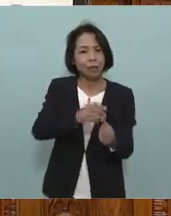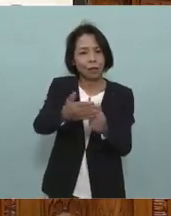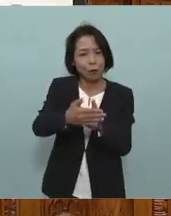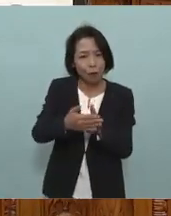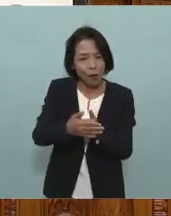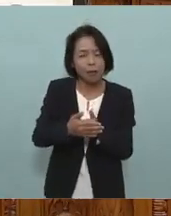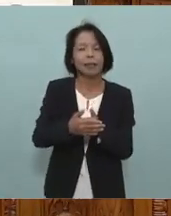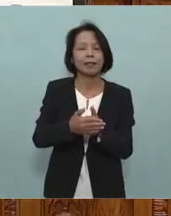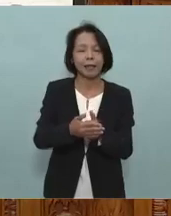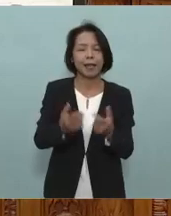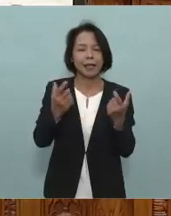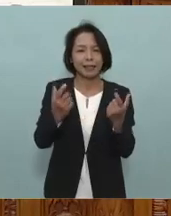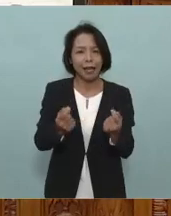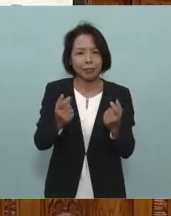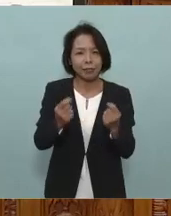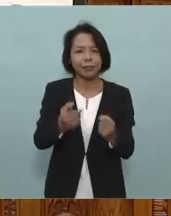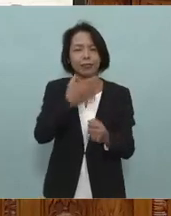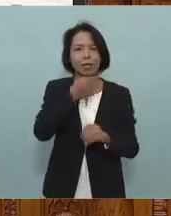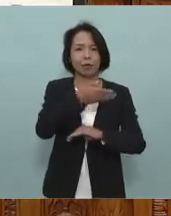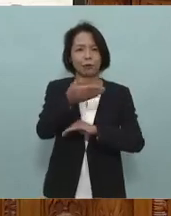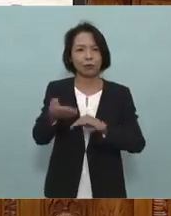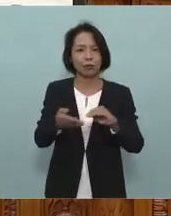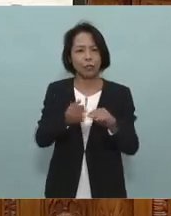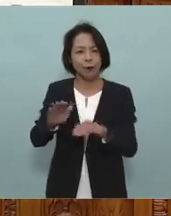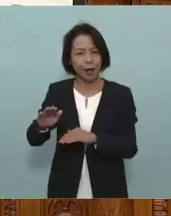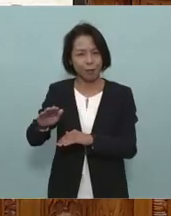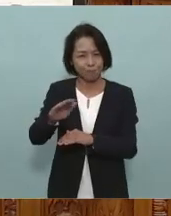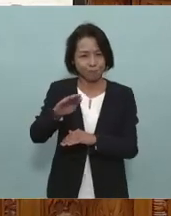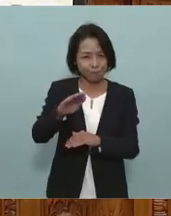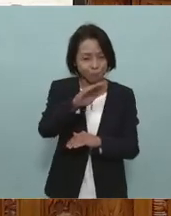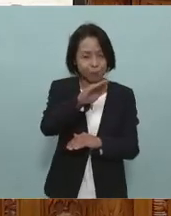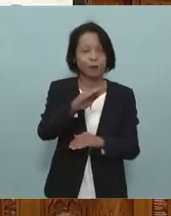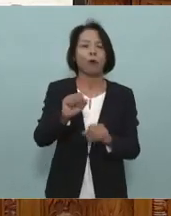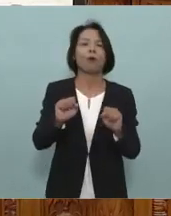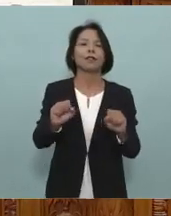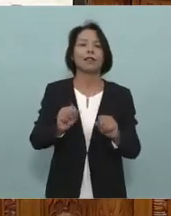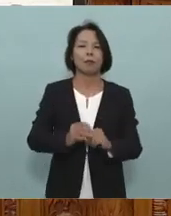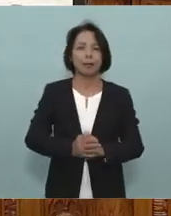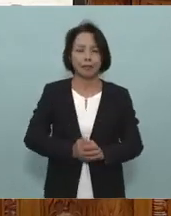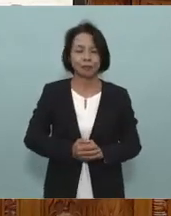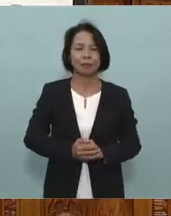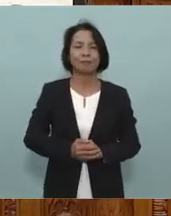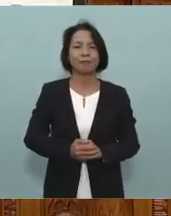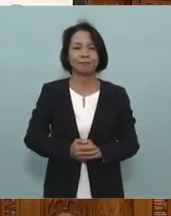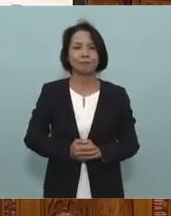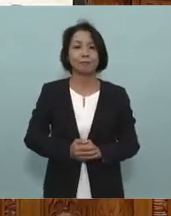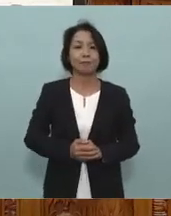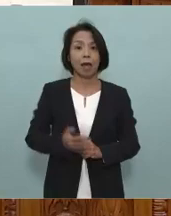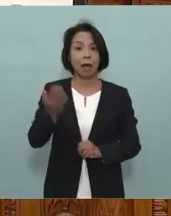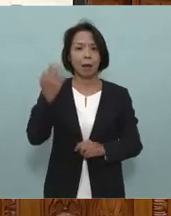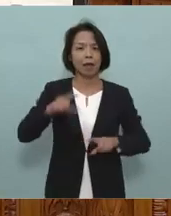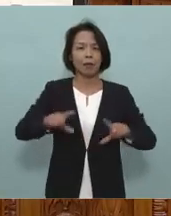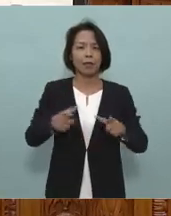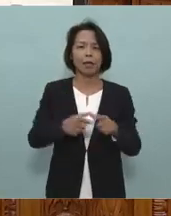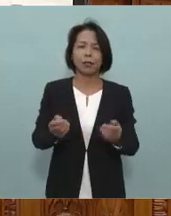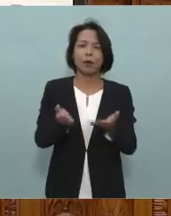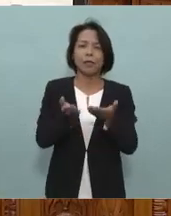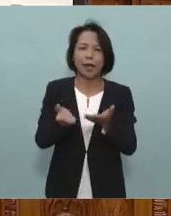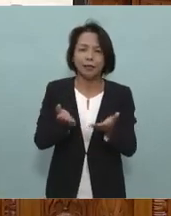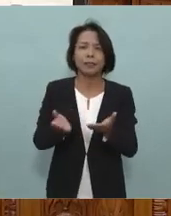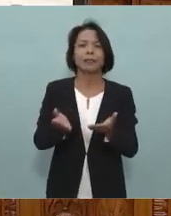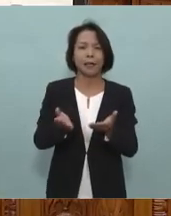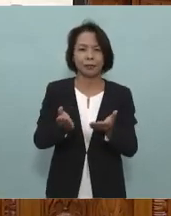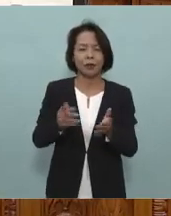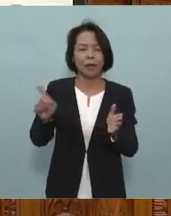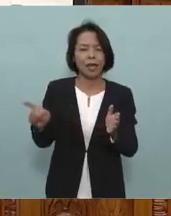は着実に復興に向け歩みを進めています東日本大震災という